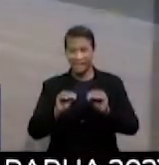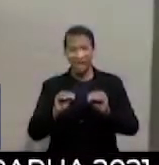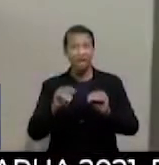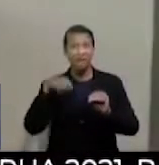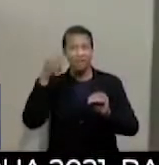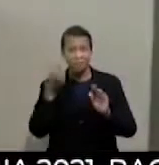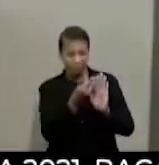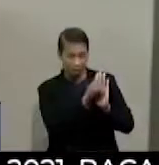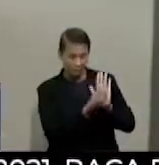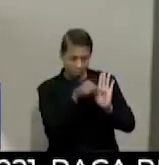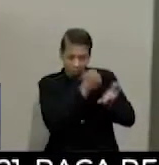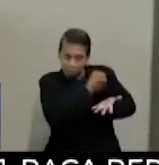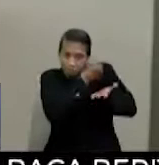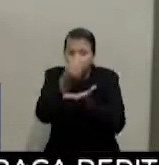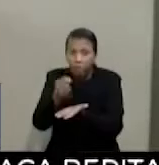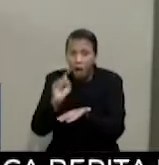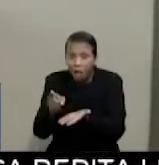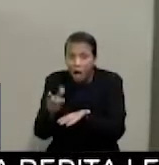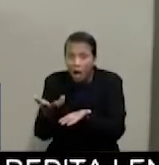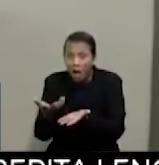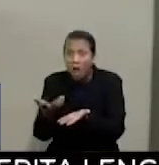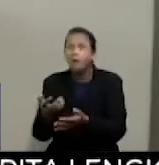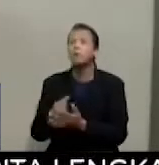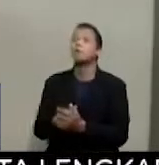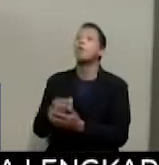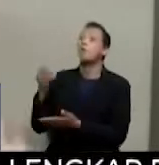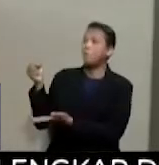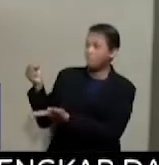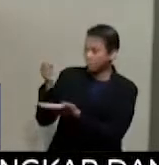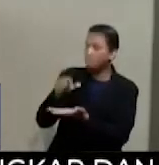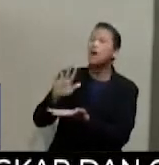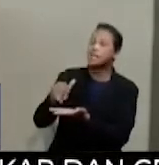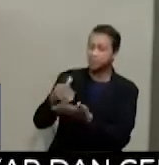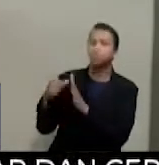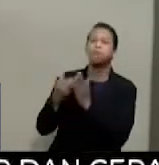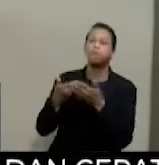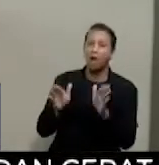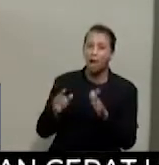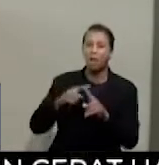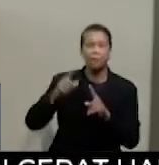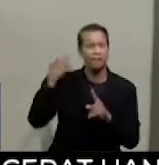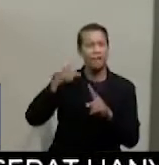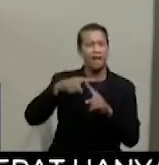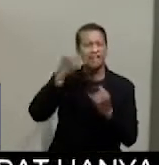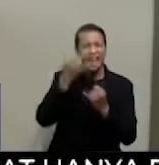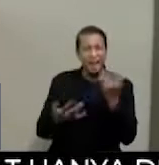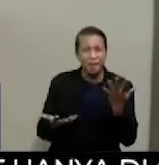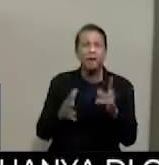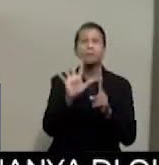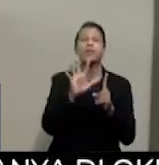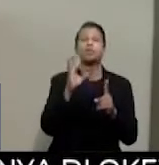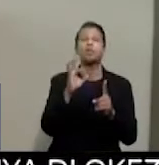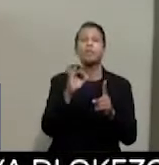dana produksi, pendaftarannya masih dibuka sampai 15 Oktober. Jadi, bagi para produsen film pendek dan dokumenter pendek yang sekarang